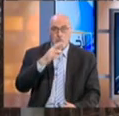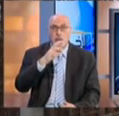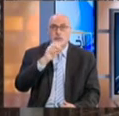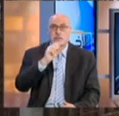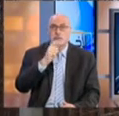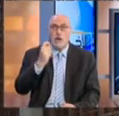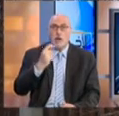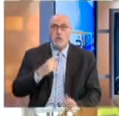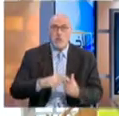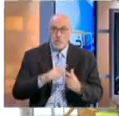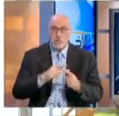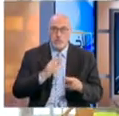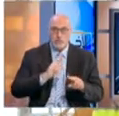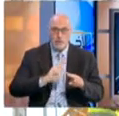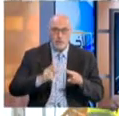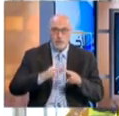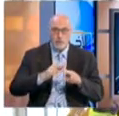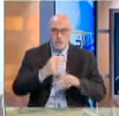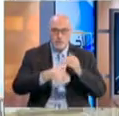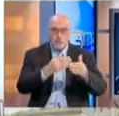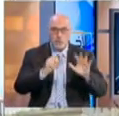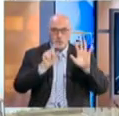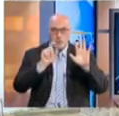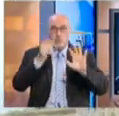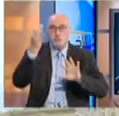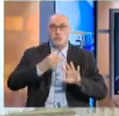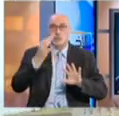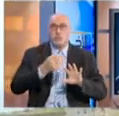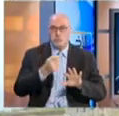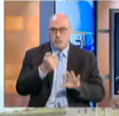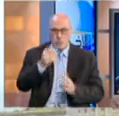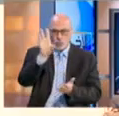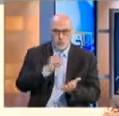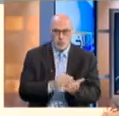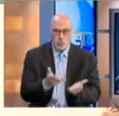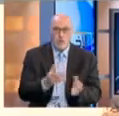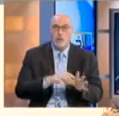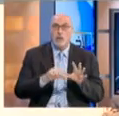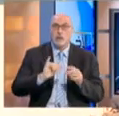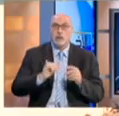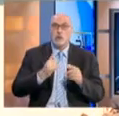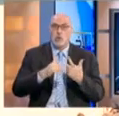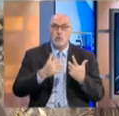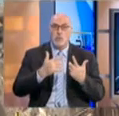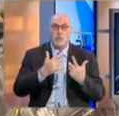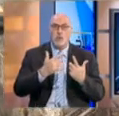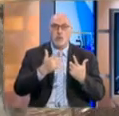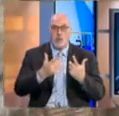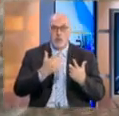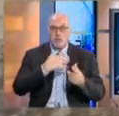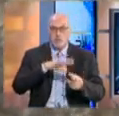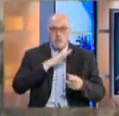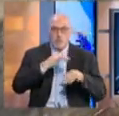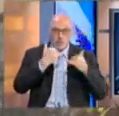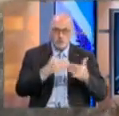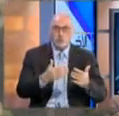نسبة المتقدمة في الأشغال تفوق 70%. يسهر على تجسيدها سواعد جزائرية مؤهلة